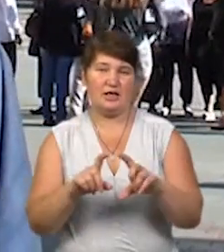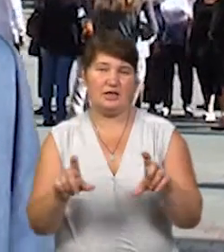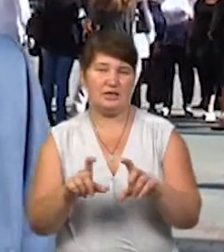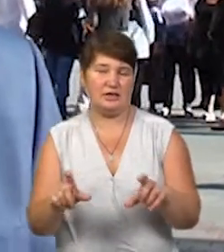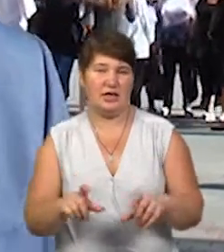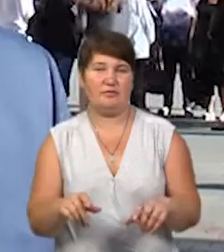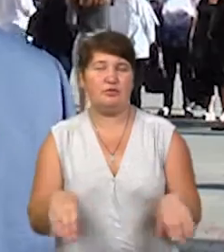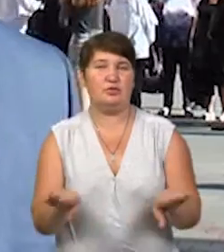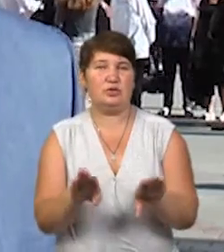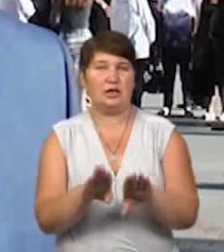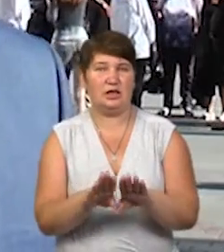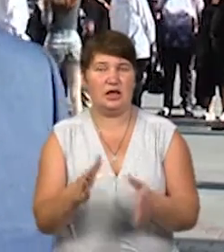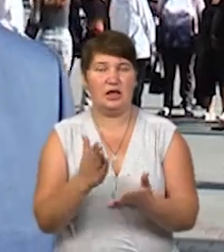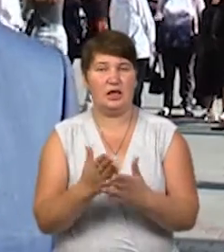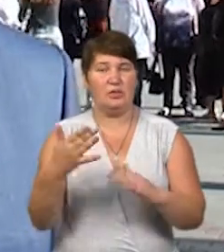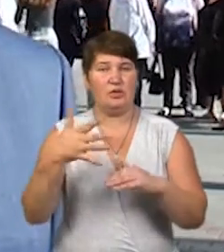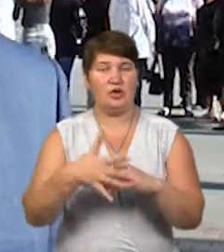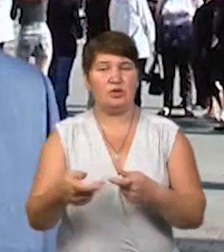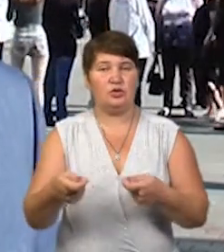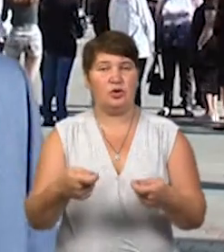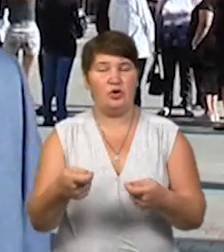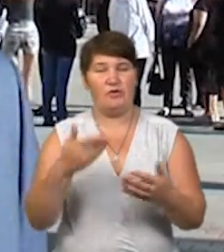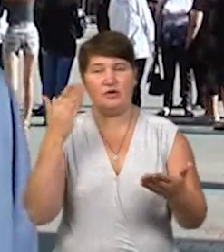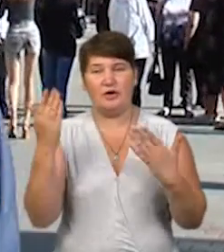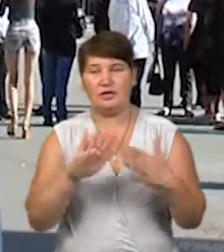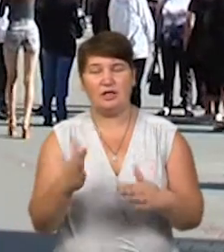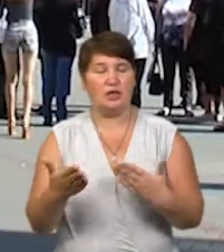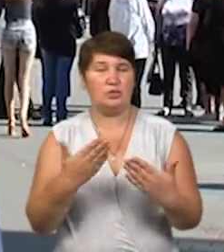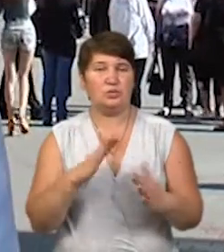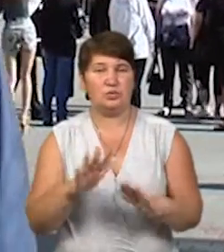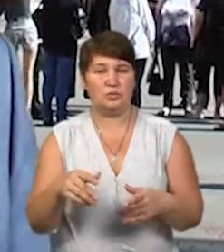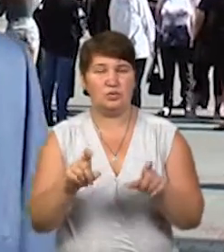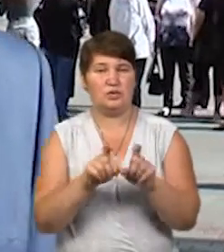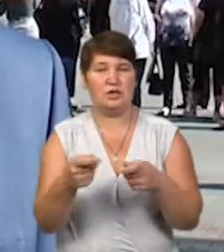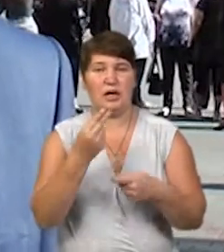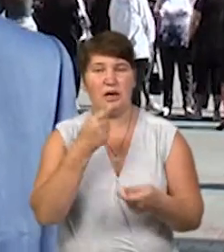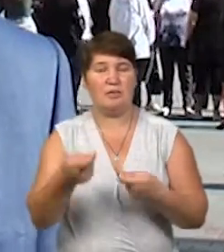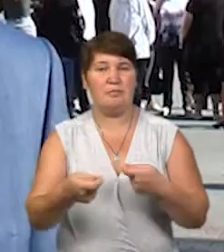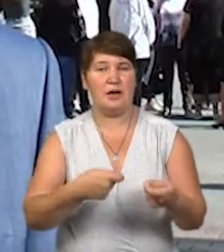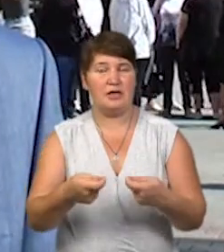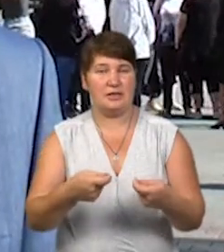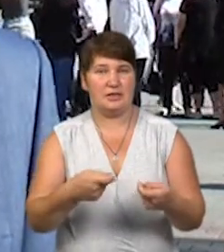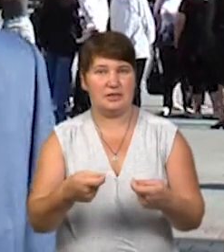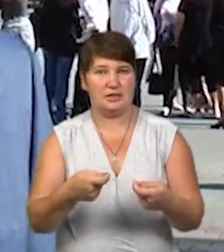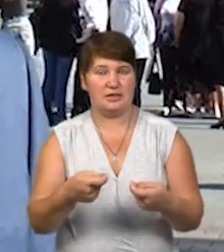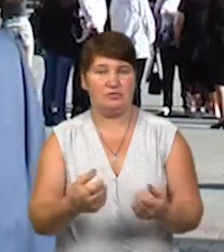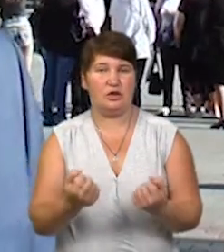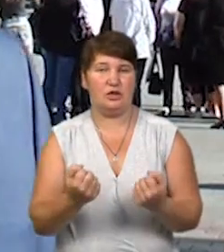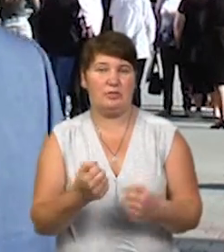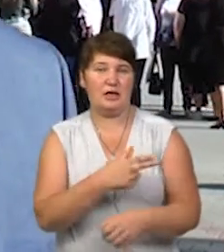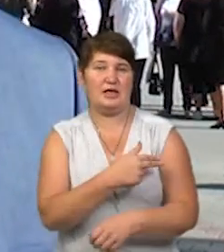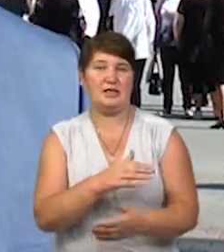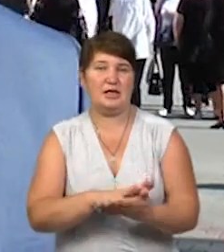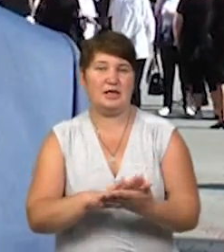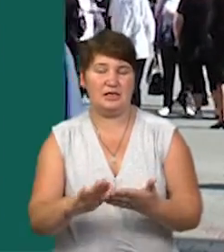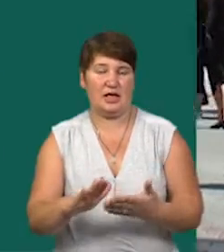тобто є поняття торгово-розважальні. Це не стосується промислових магазинів з дотриманням санітарних вимог, тільки